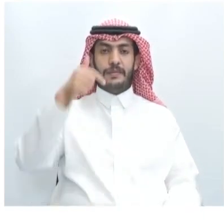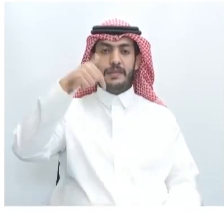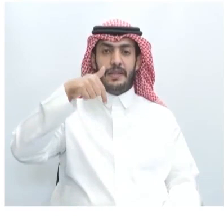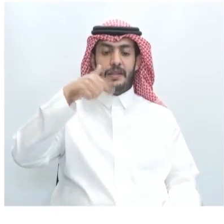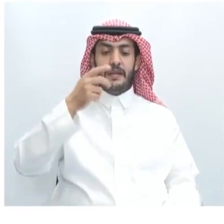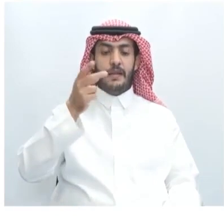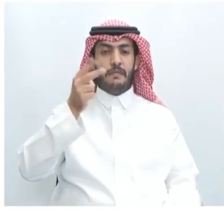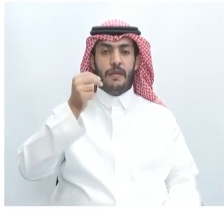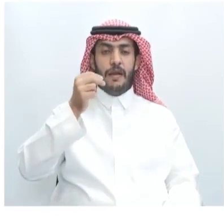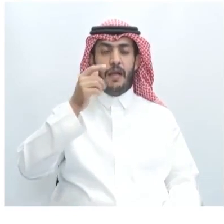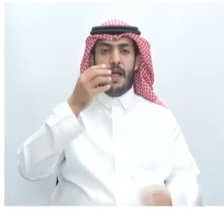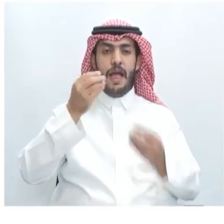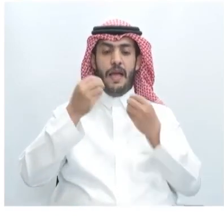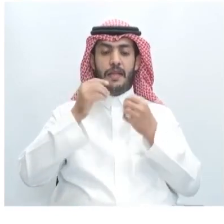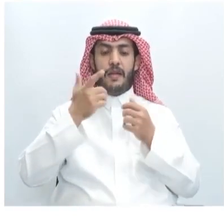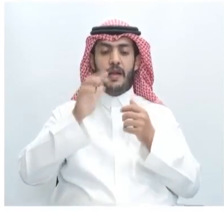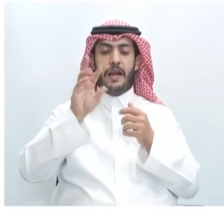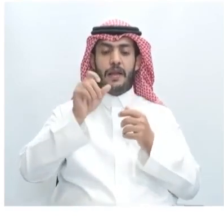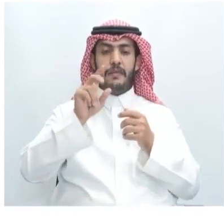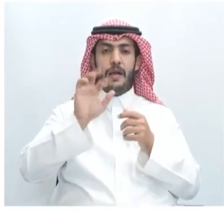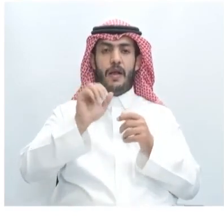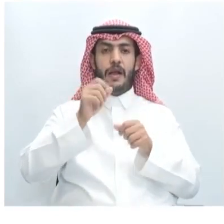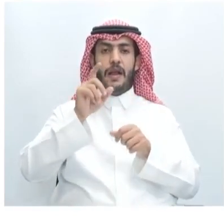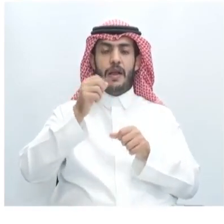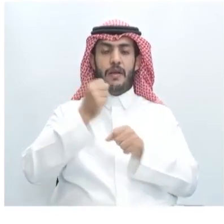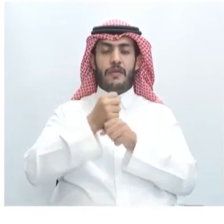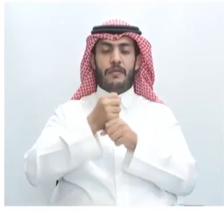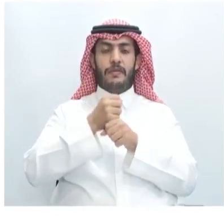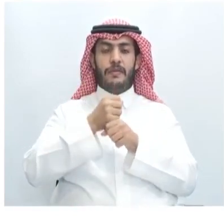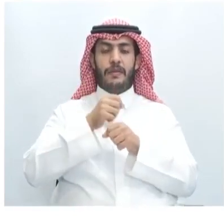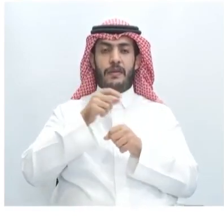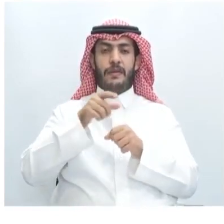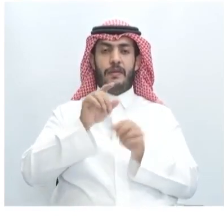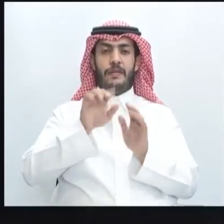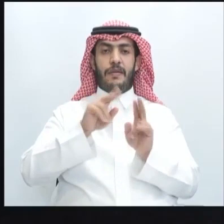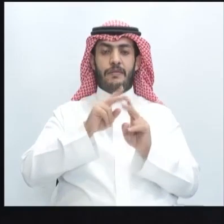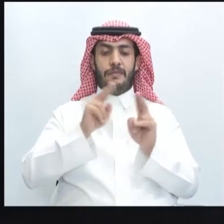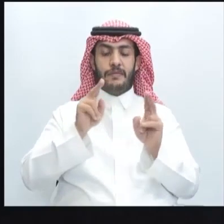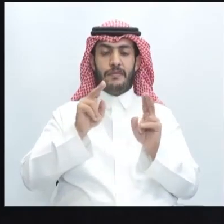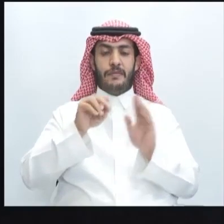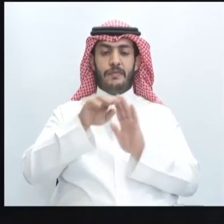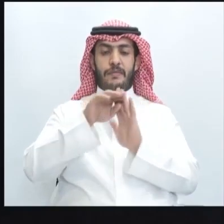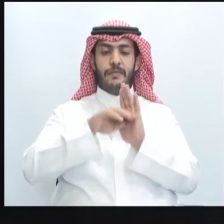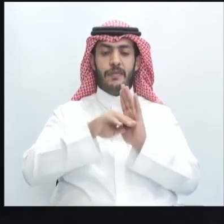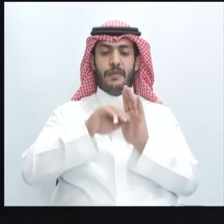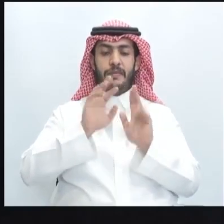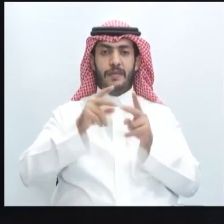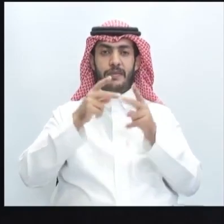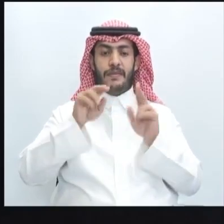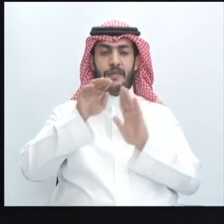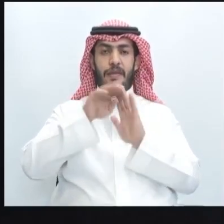من اخذ الهديه والهبات للعمال فهذه عده مبادئ موجوده